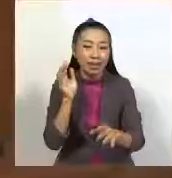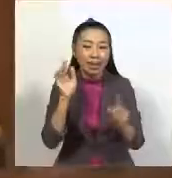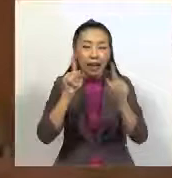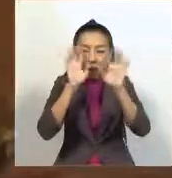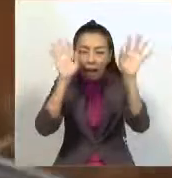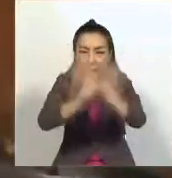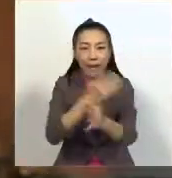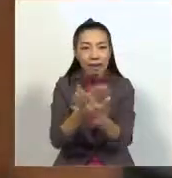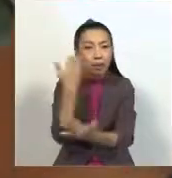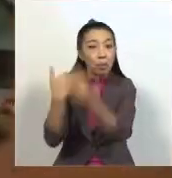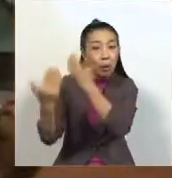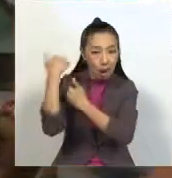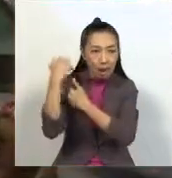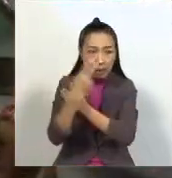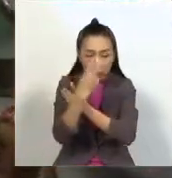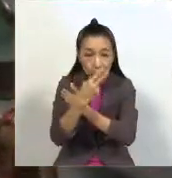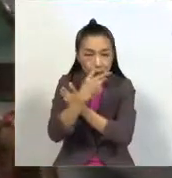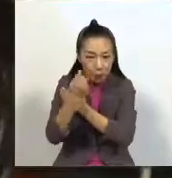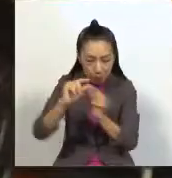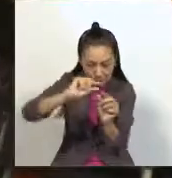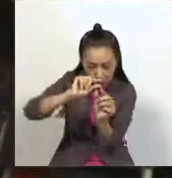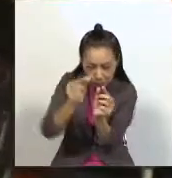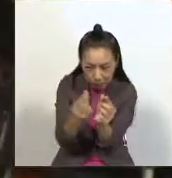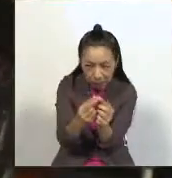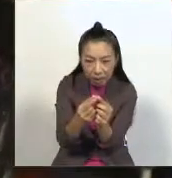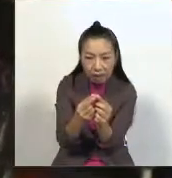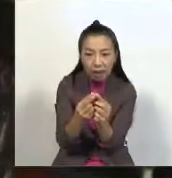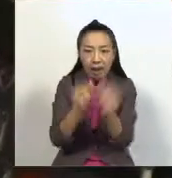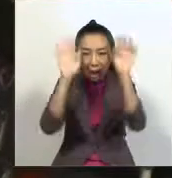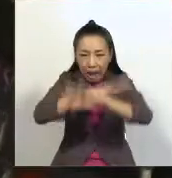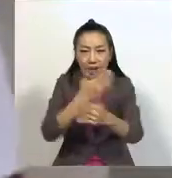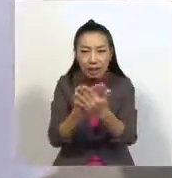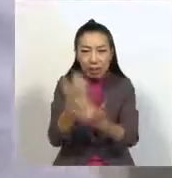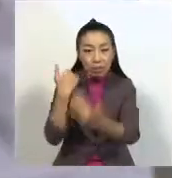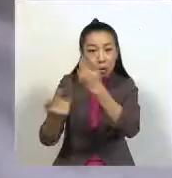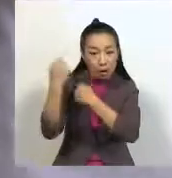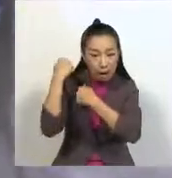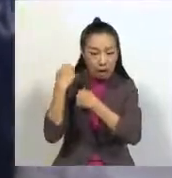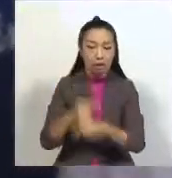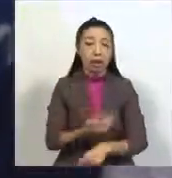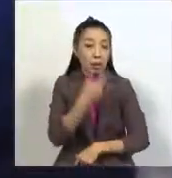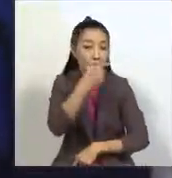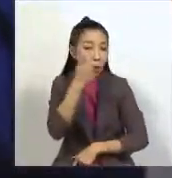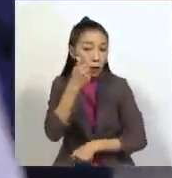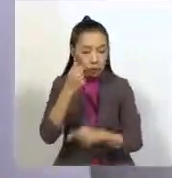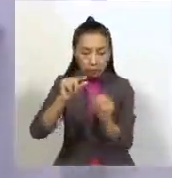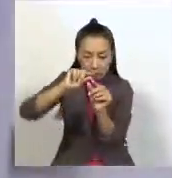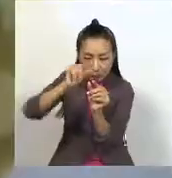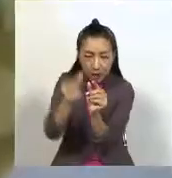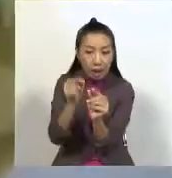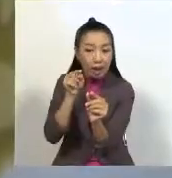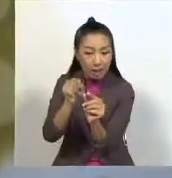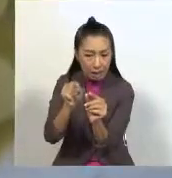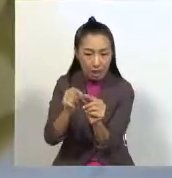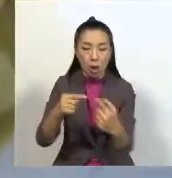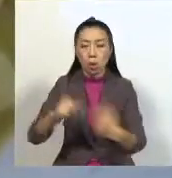โบราณเพราะรูปทรงของขนมคล้ายกับเบี้ยหอยซึ่งขนมเจาะหูนี้จะใช้ในช่วงเทศกาลบุญศาสตร์เดือน10เท่านั้นน